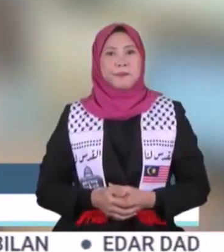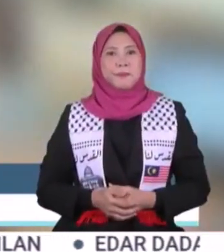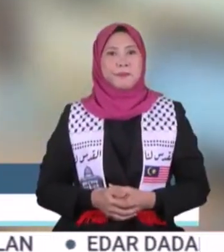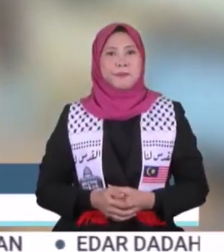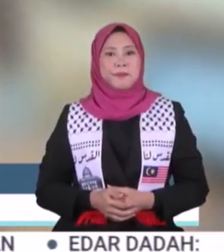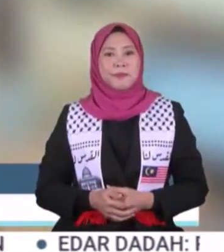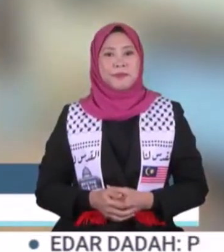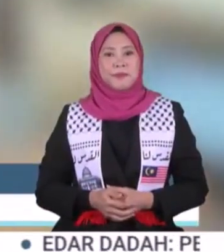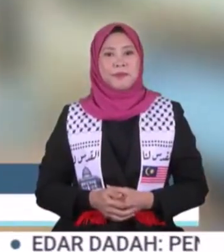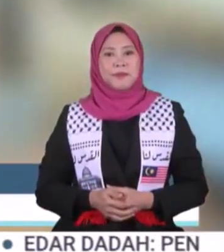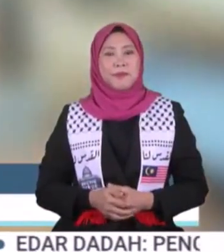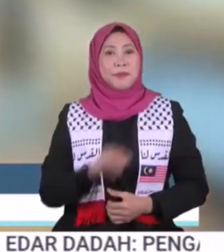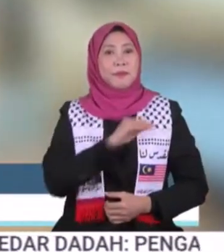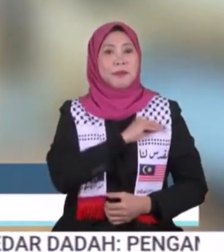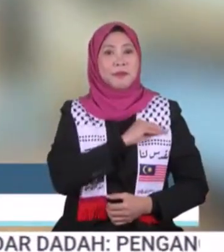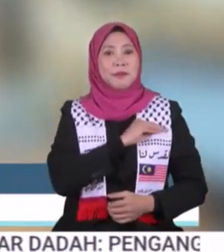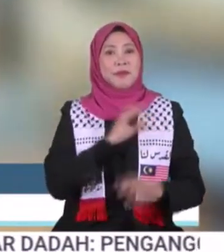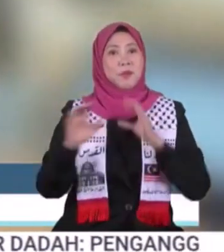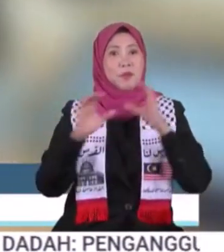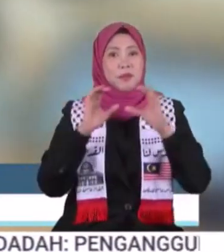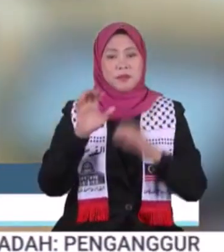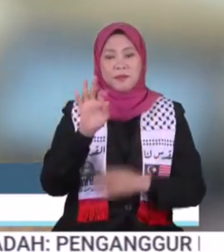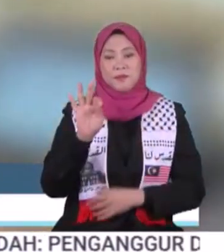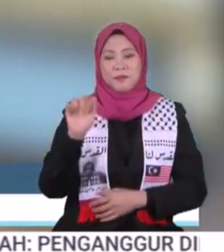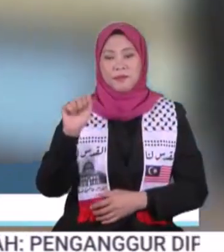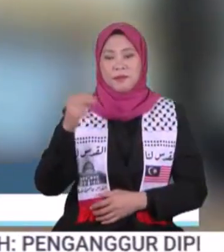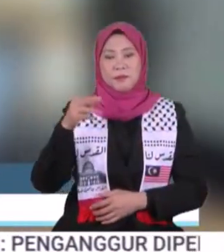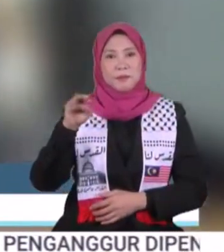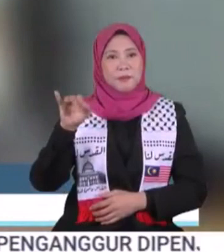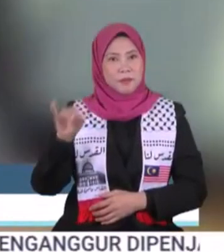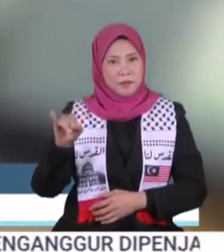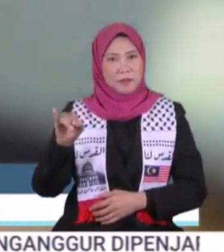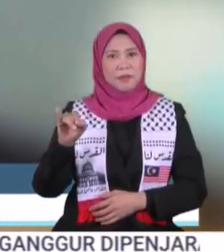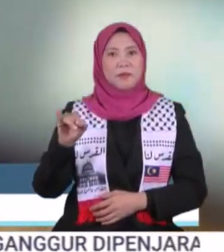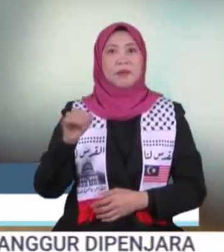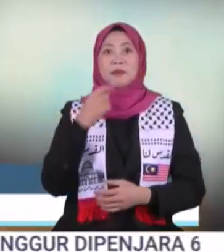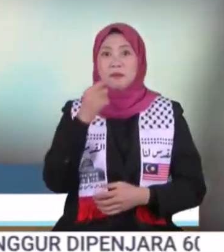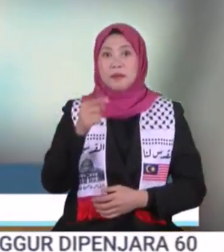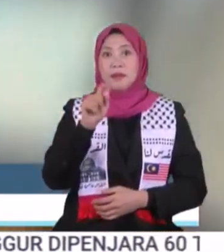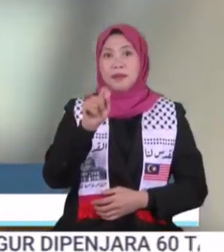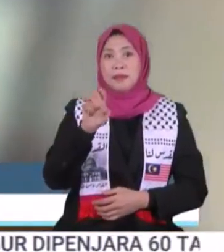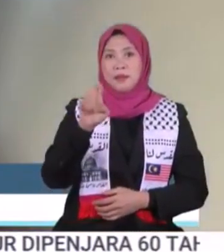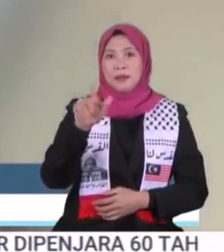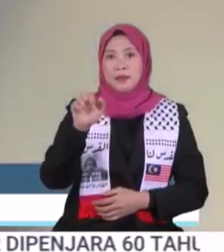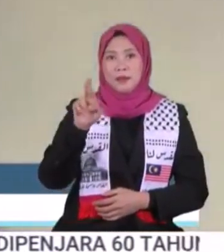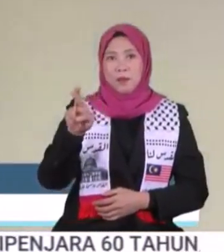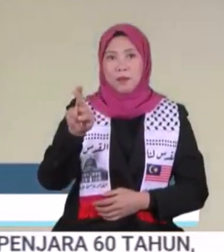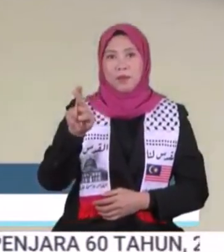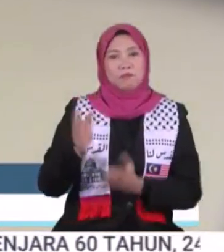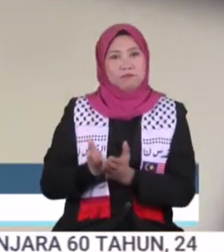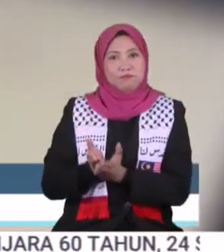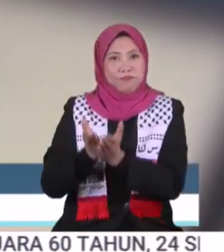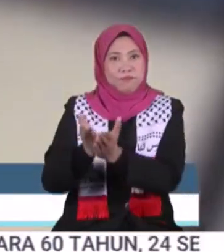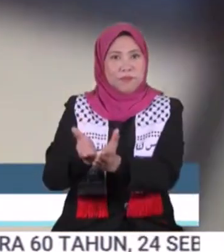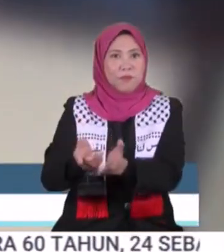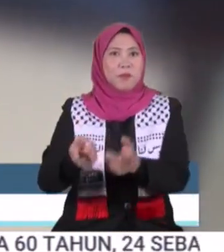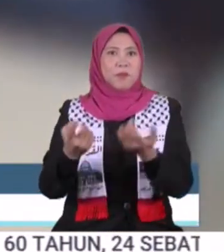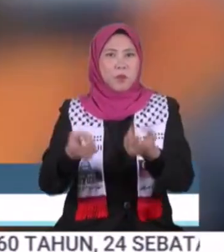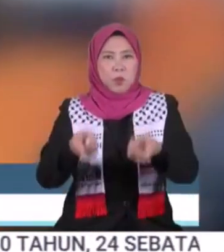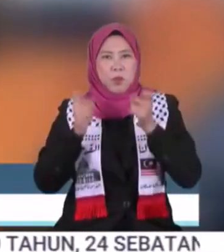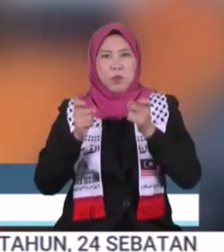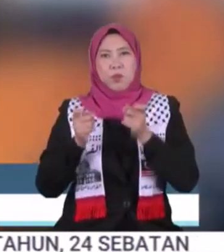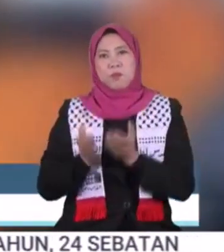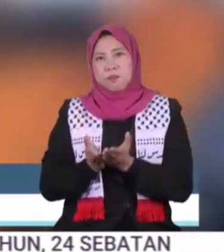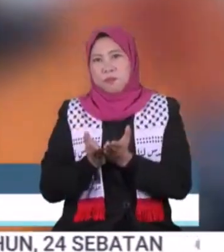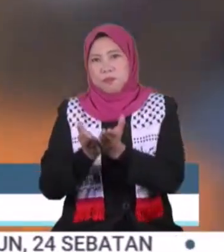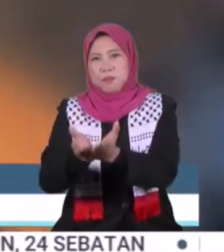logistik menurut menteri komunikasi Fi Fadil telenor Maritime menyediakan sambungan berkelajuan tinggi dalam